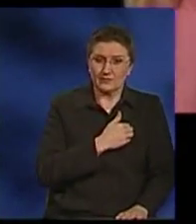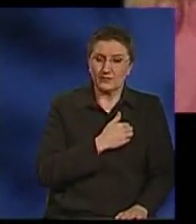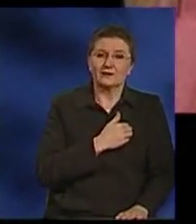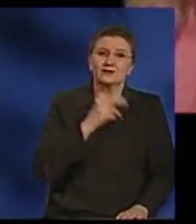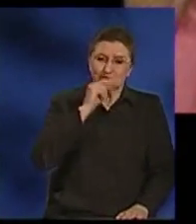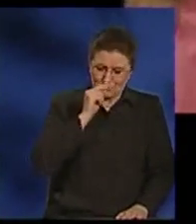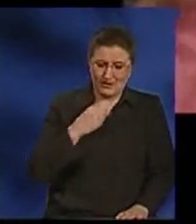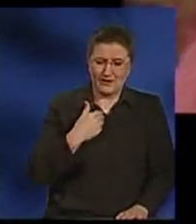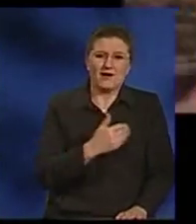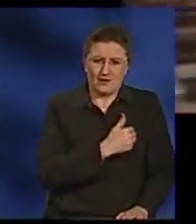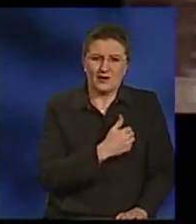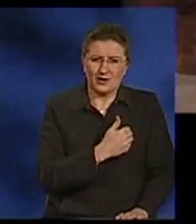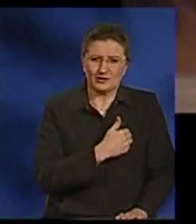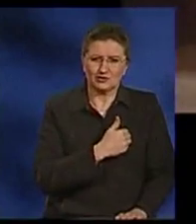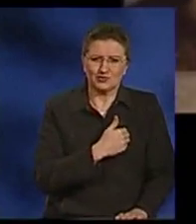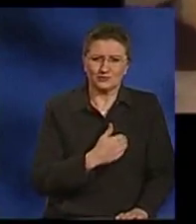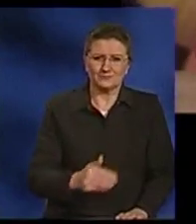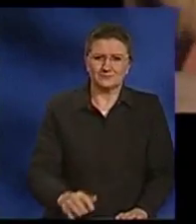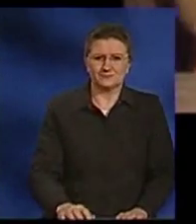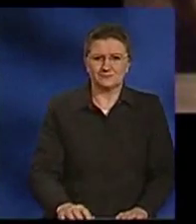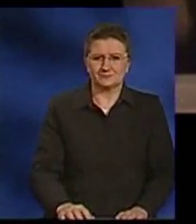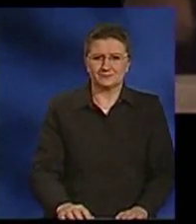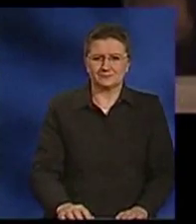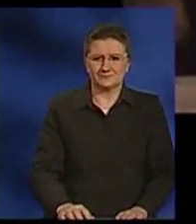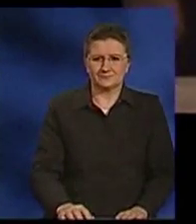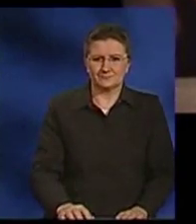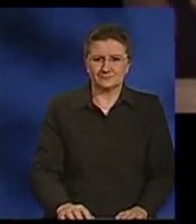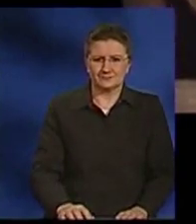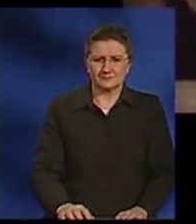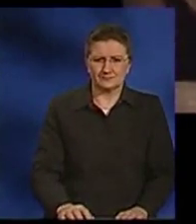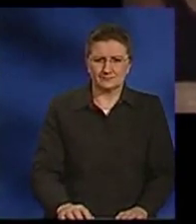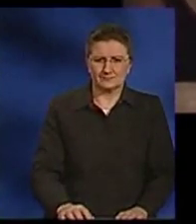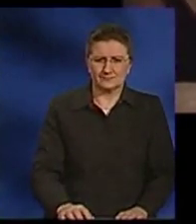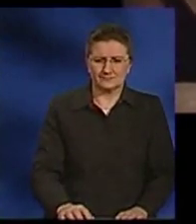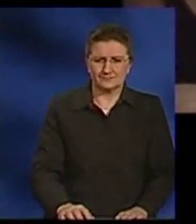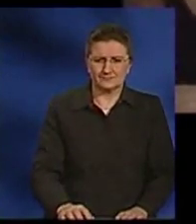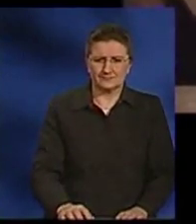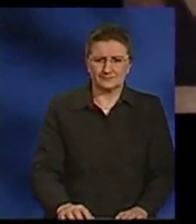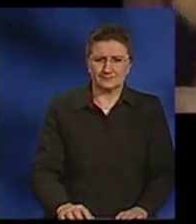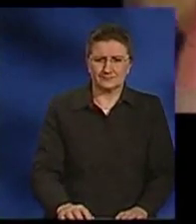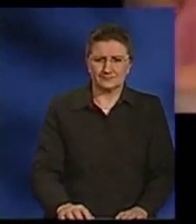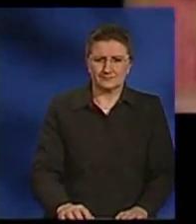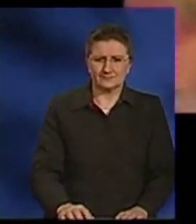это было бы здорово Хе-хе-хе Да, чашечку чая